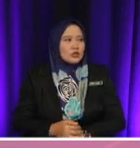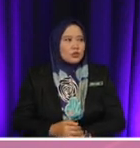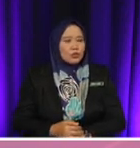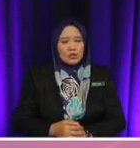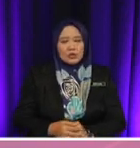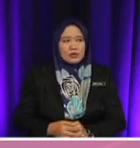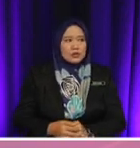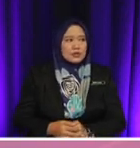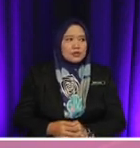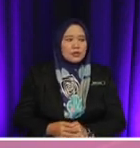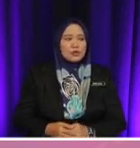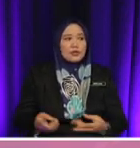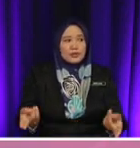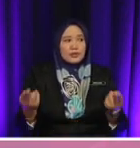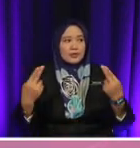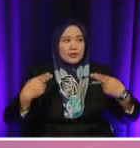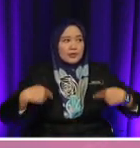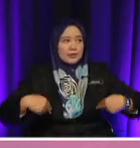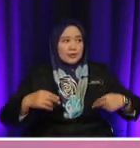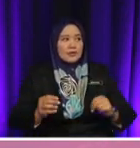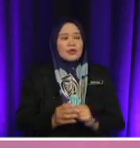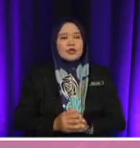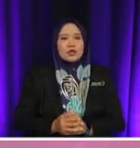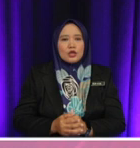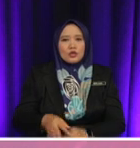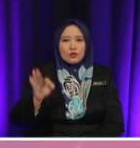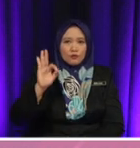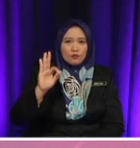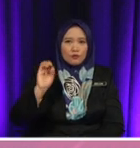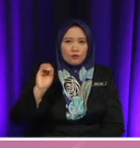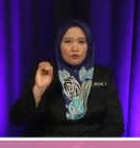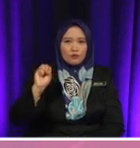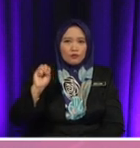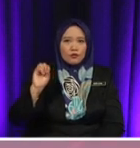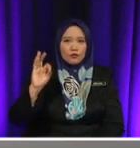adalah yang bergerak balas Yes kita tengok betul pemboleh ubah dimanipulasi